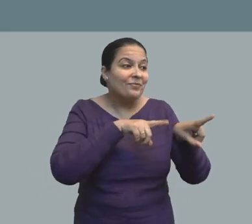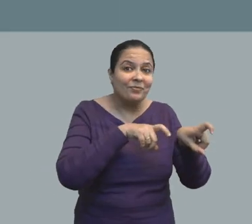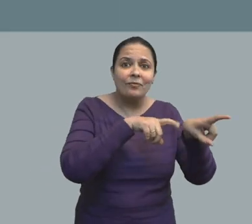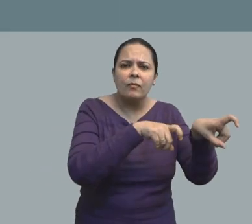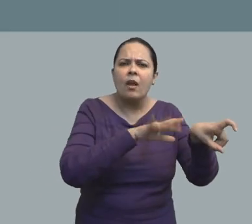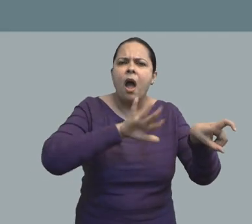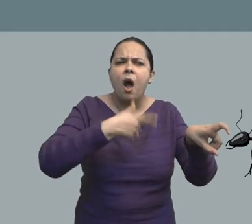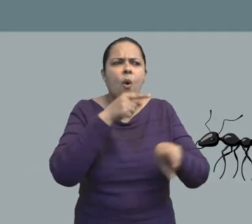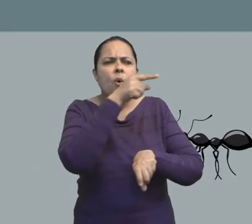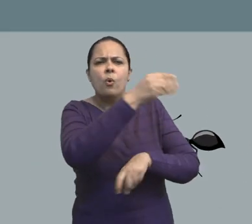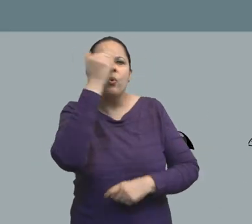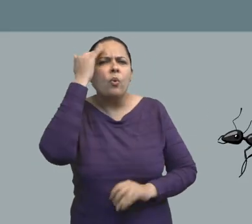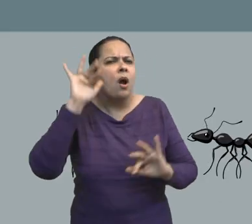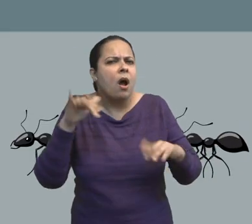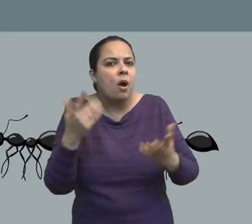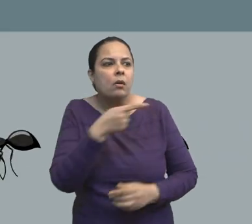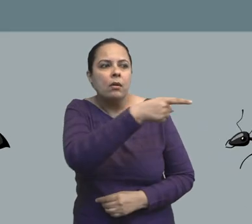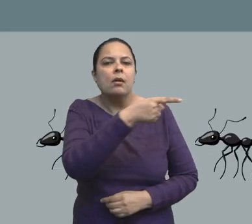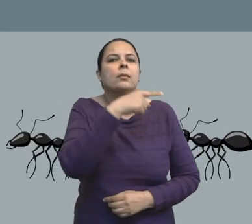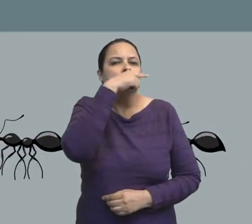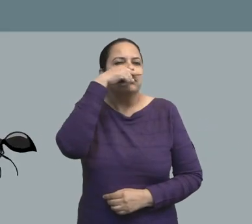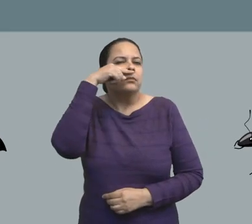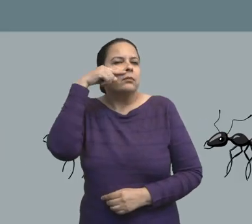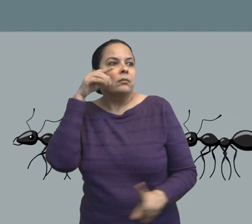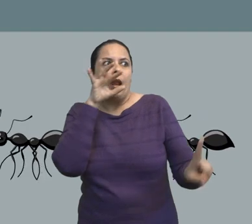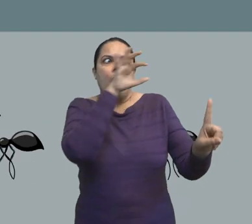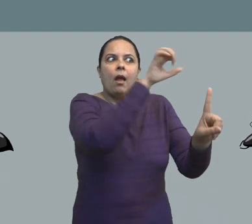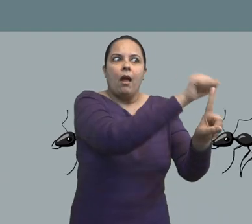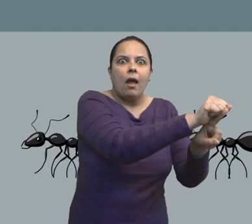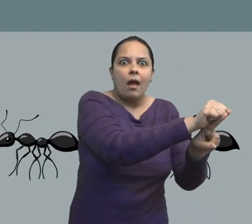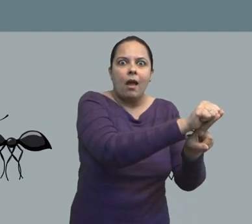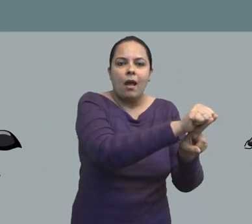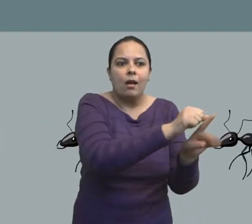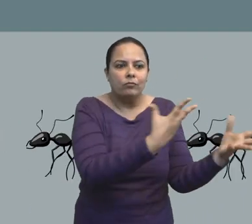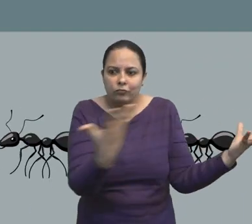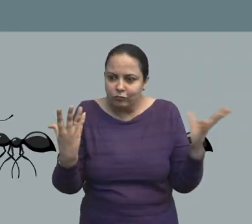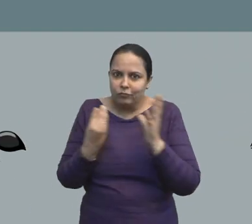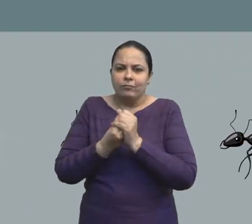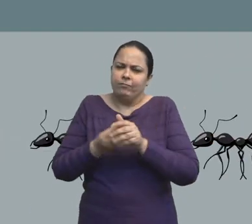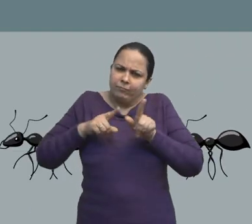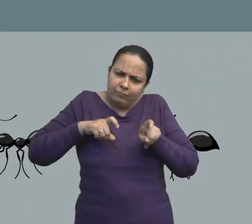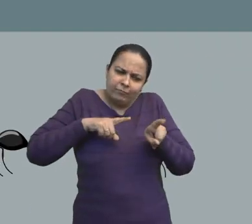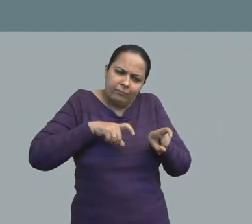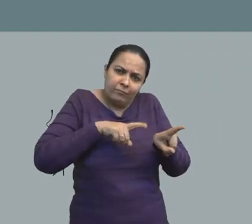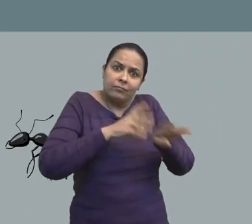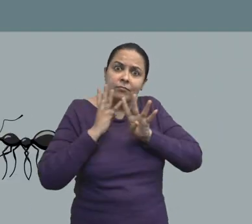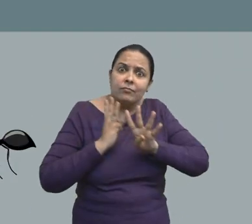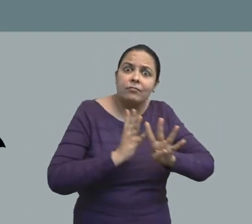इनको मीठे की सुगंध है आती और अपने साथियों के संग एक कतार में है जाती।